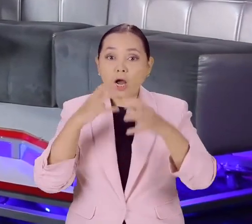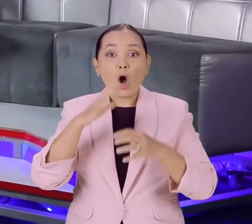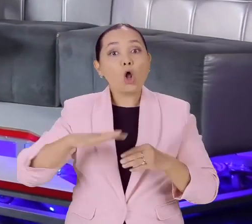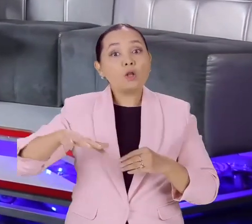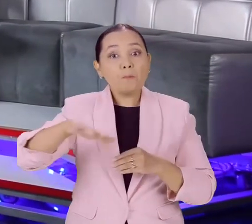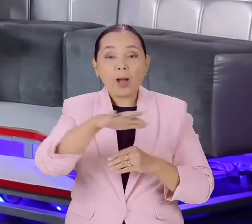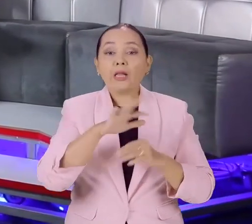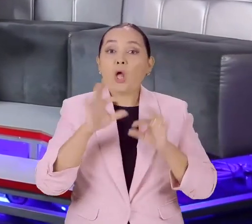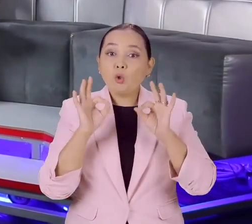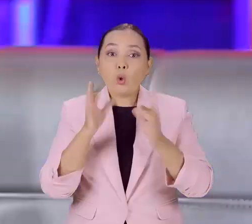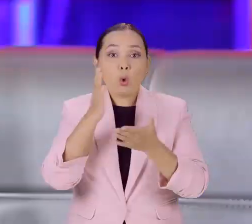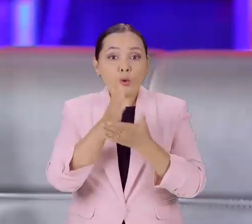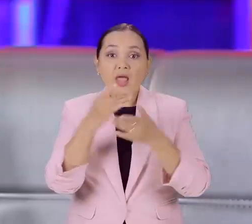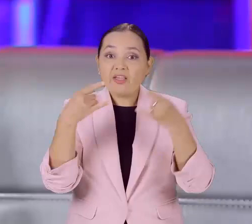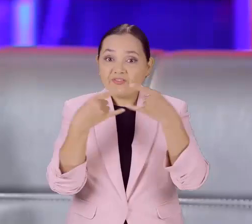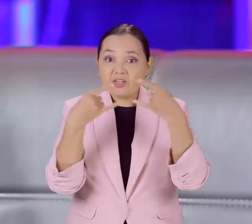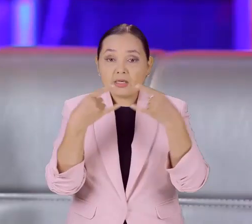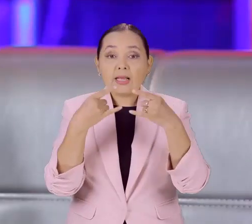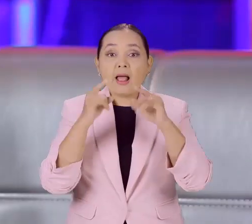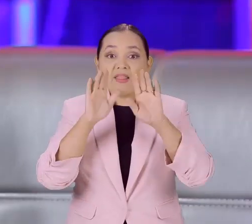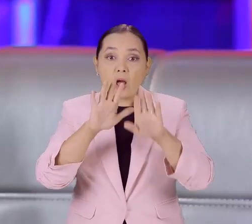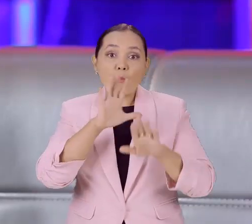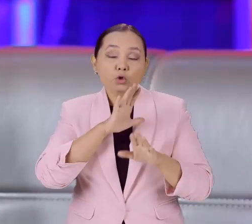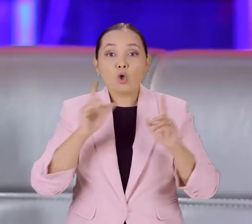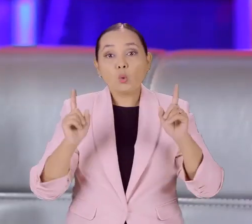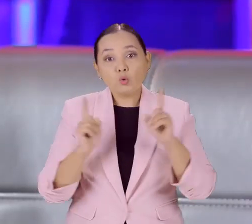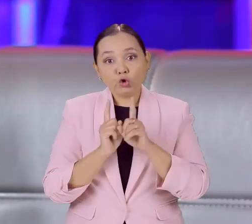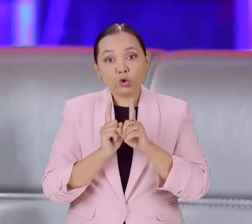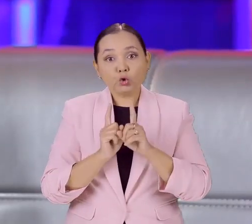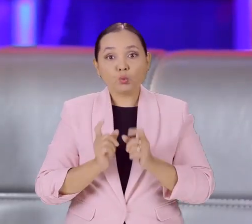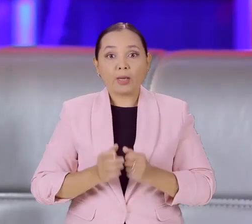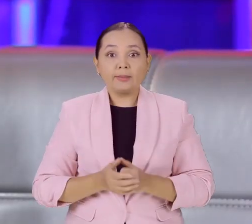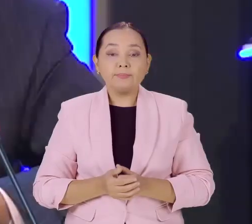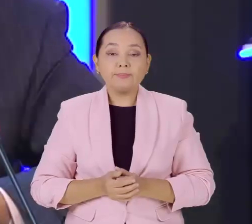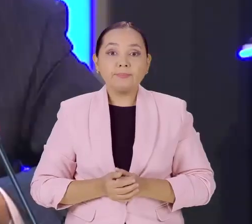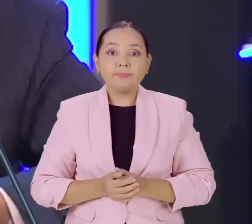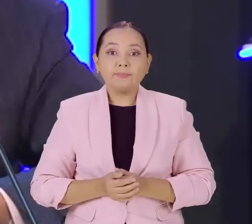maydonida to'g'ridan-to'g'ri efirda namoyish etilgan uchrashuvda